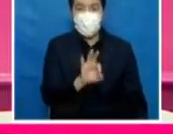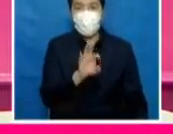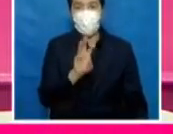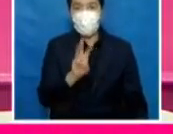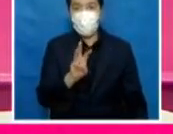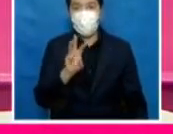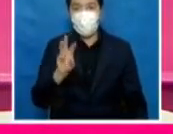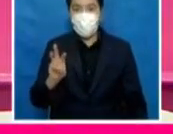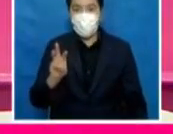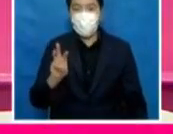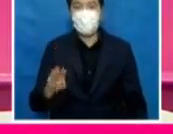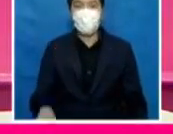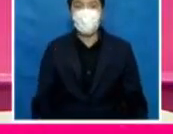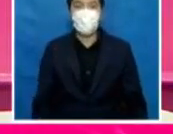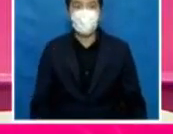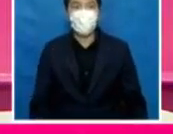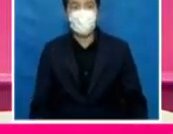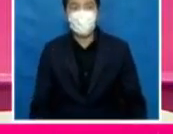966